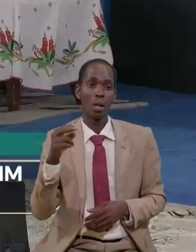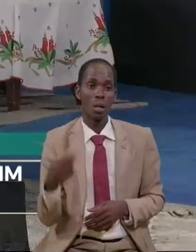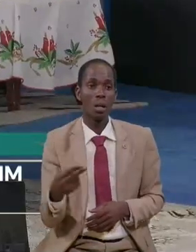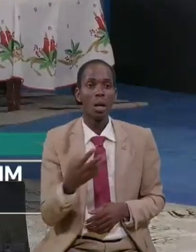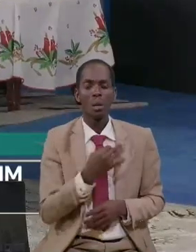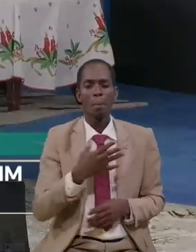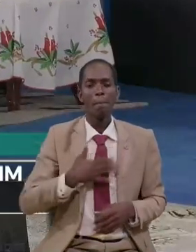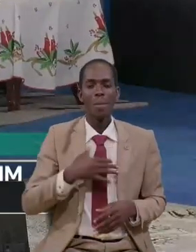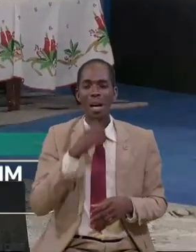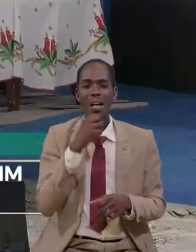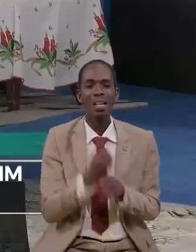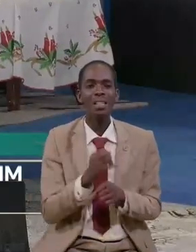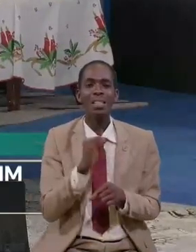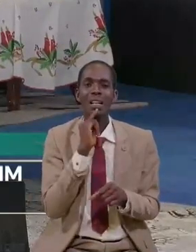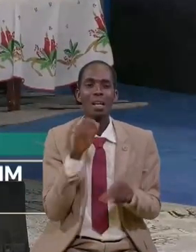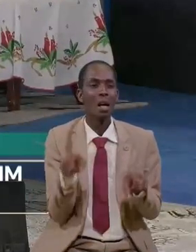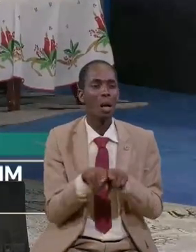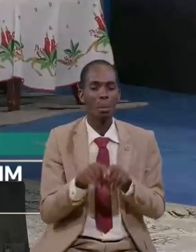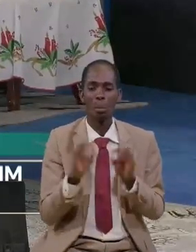Psaume 39, 5.